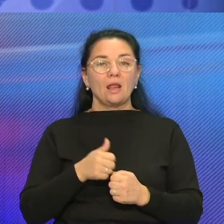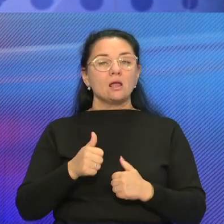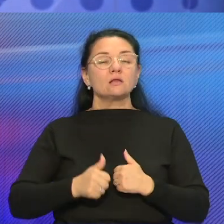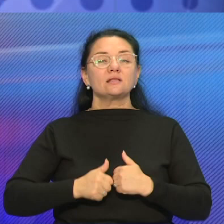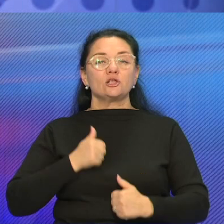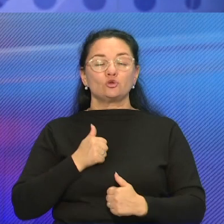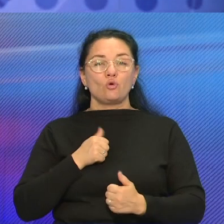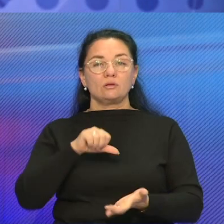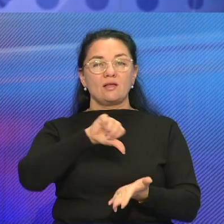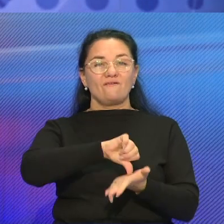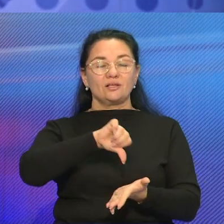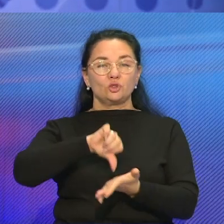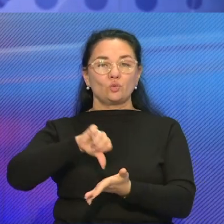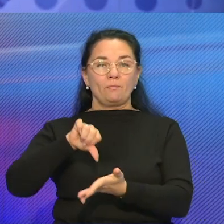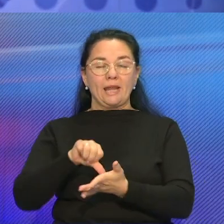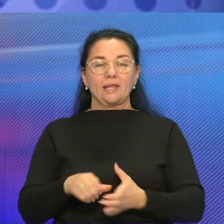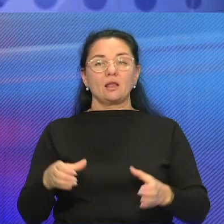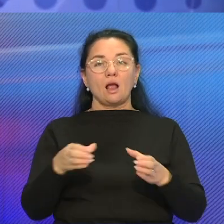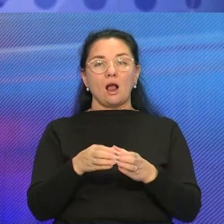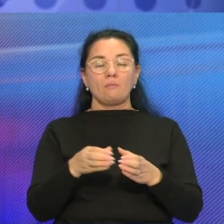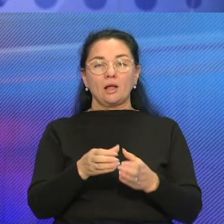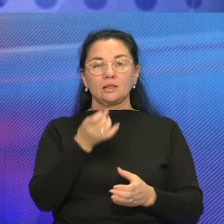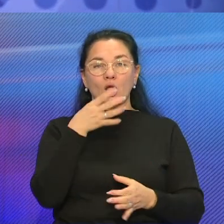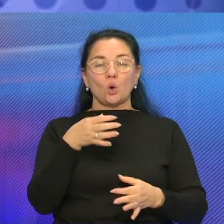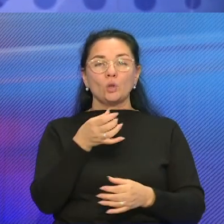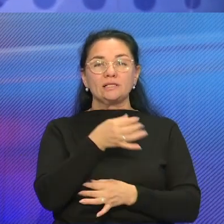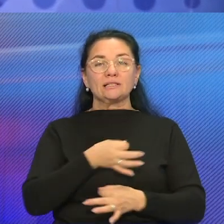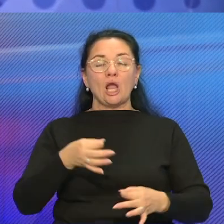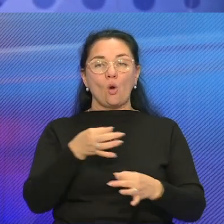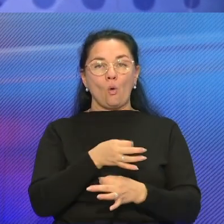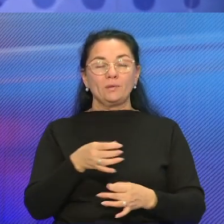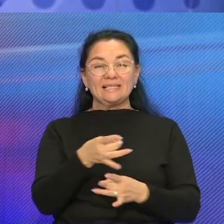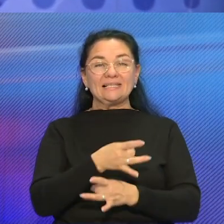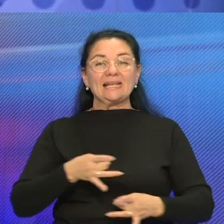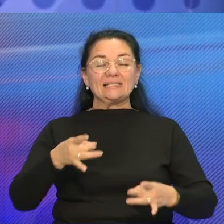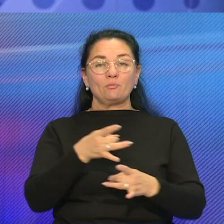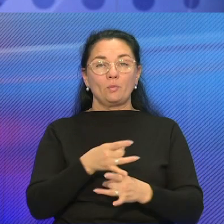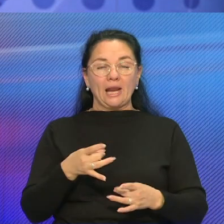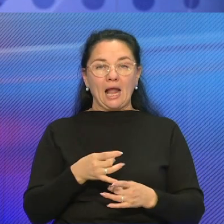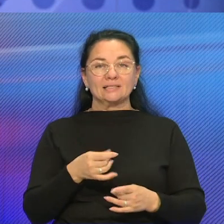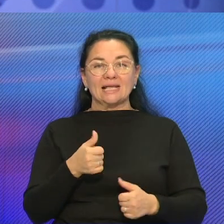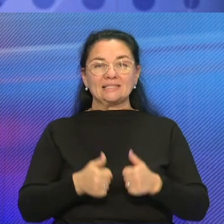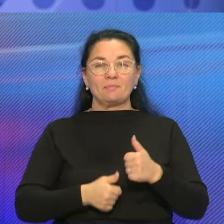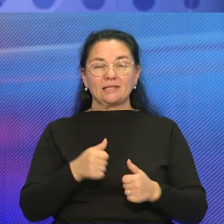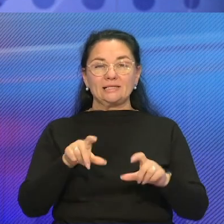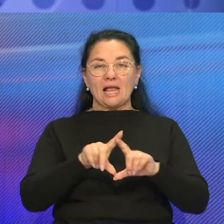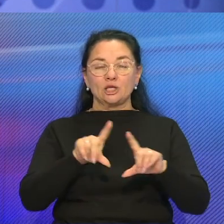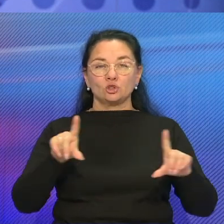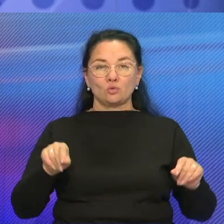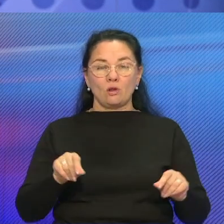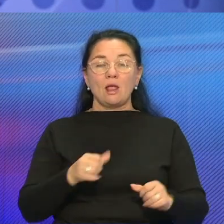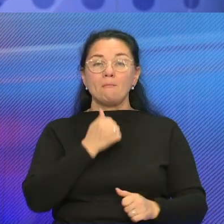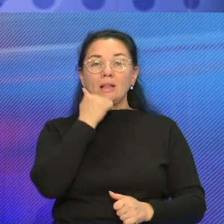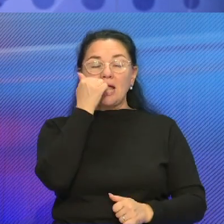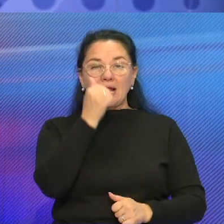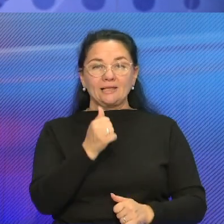выступлення команди Гродвінської області в республіканській спартакеяді шкільників було можна только благодаря